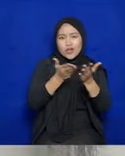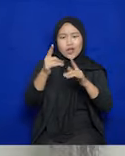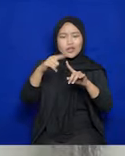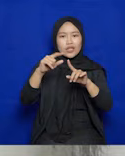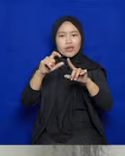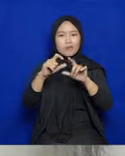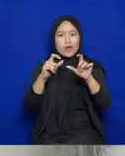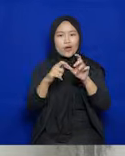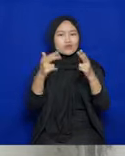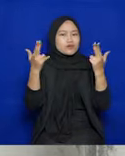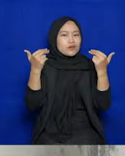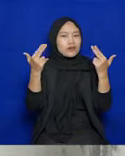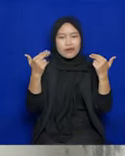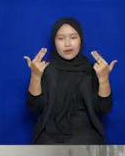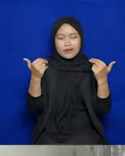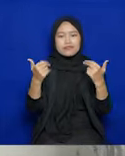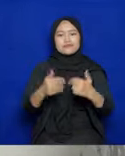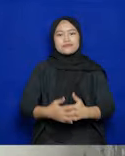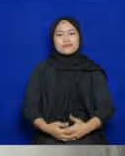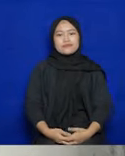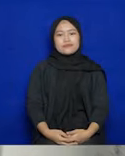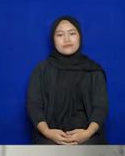Pelayanan di TPS keren banget.